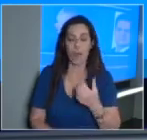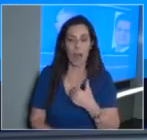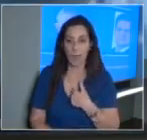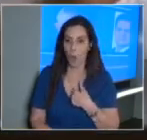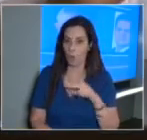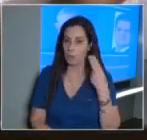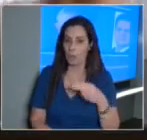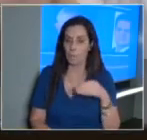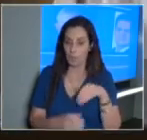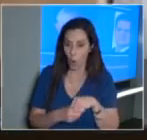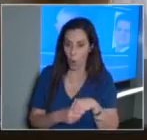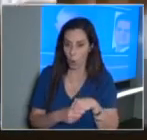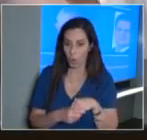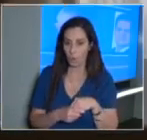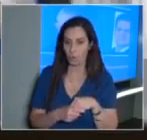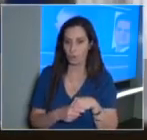אנחנו נהיה בתוך